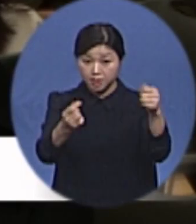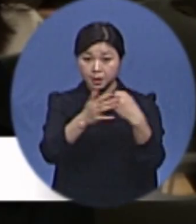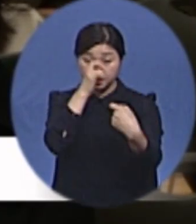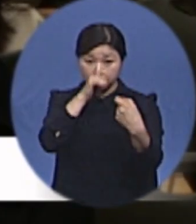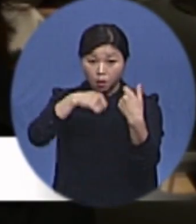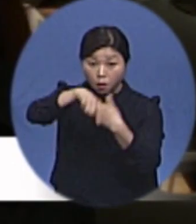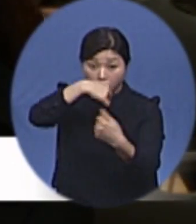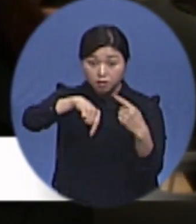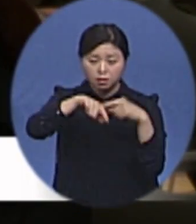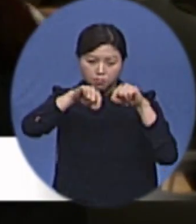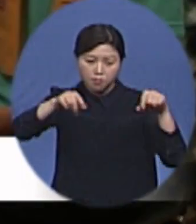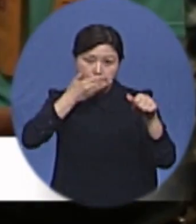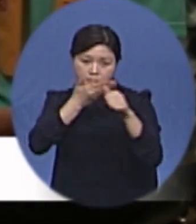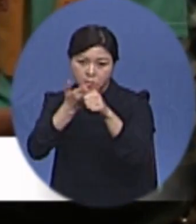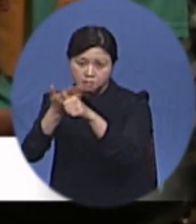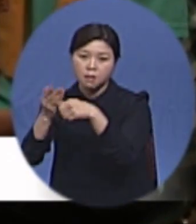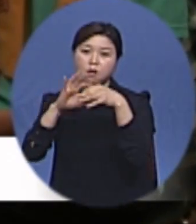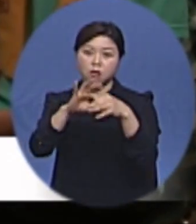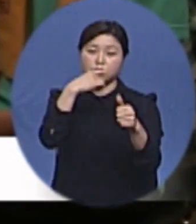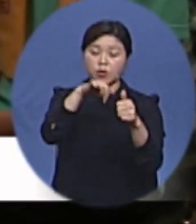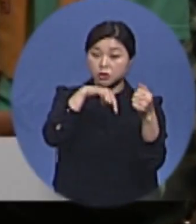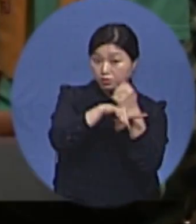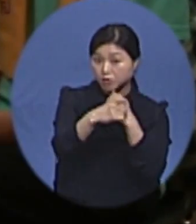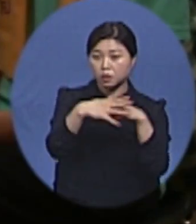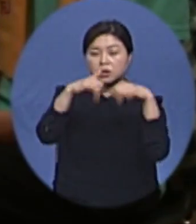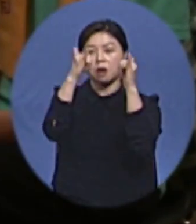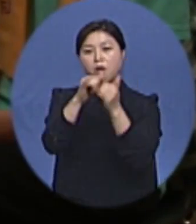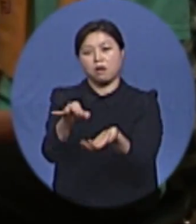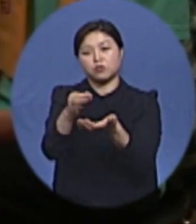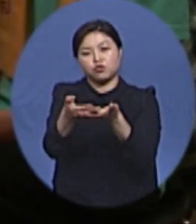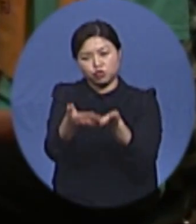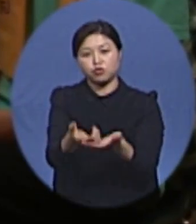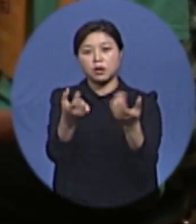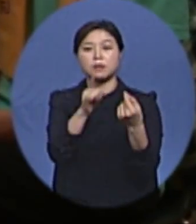급식에 대하여 교육적 의미와 사회적 가치를 부여했습니다.